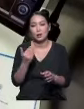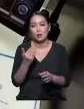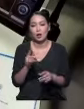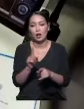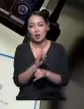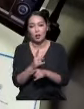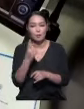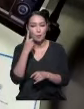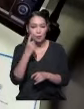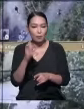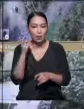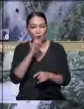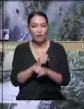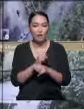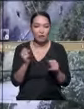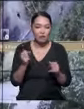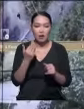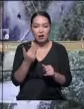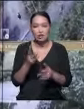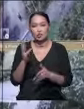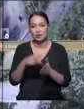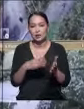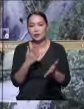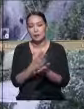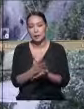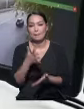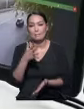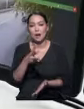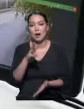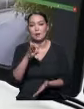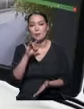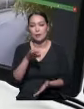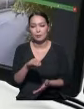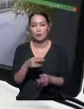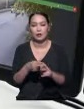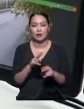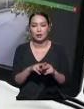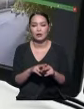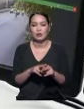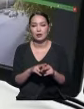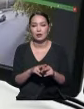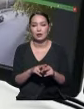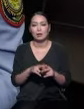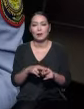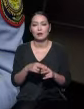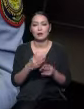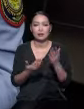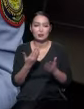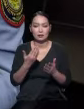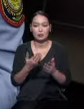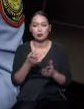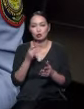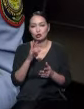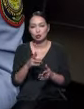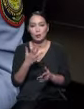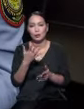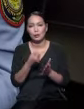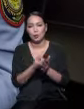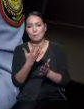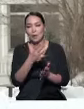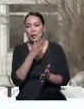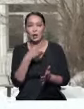акте терроризма предусмотрен штраф в 5000 МРП. Это 18 миллионов тенге или даже реальные сроки. До 5 лет тюрьмы. Но